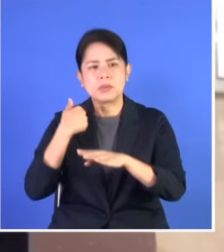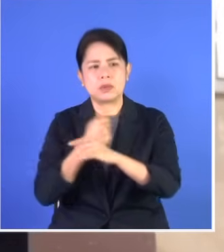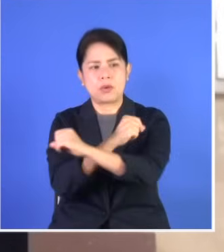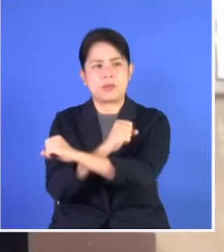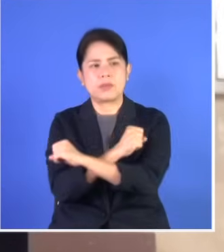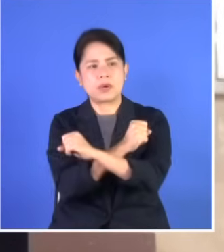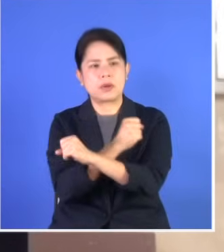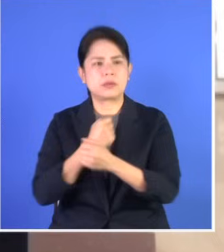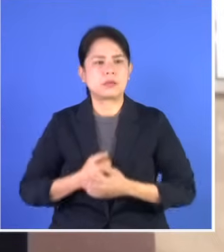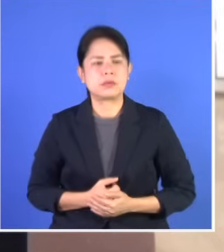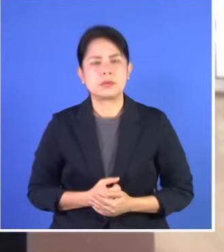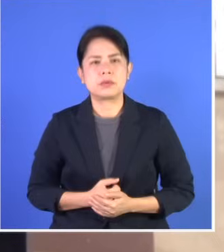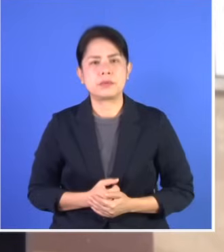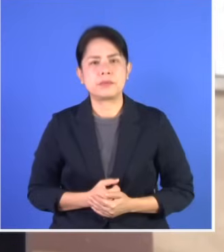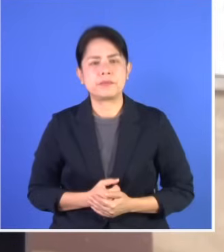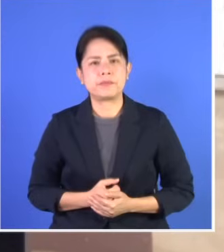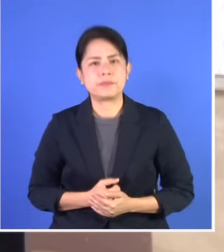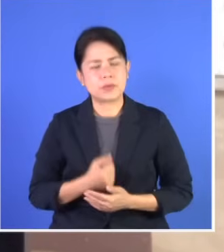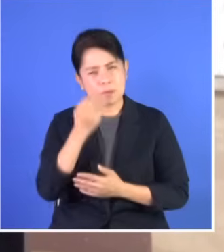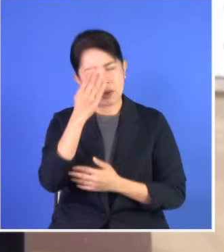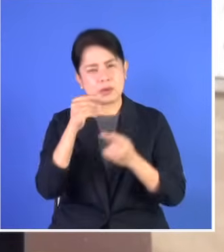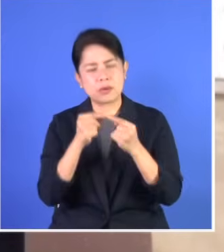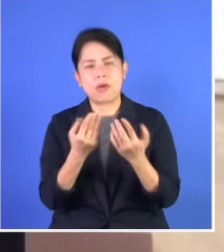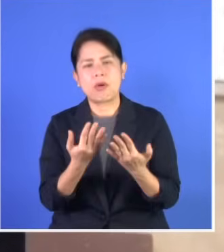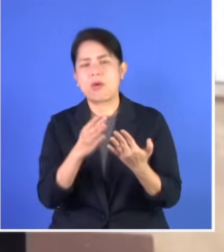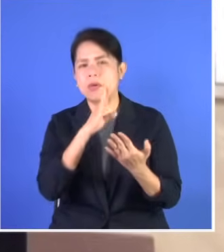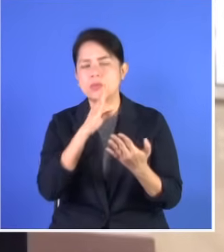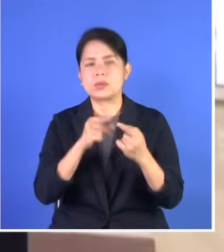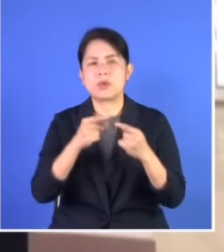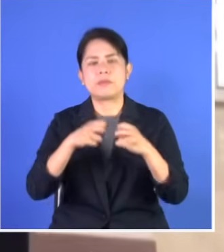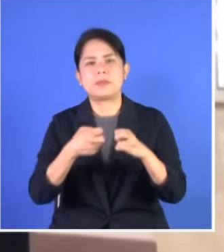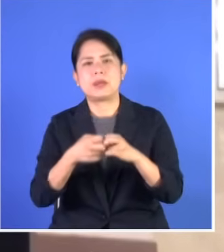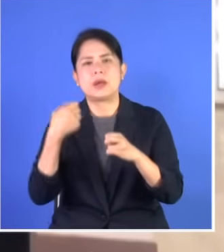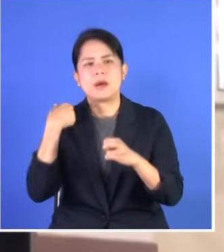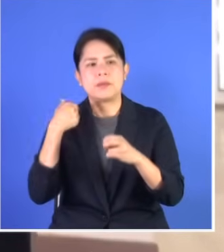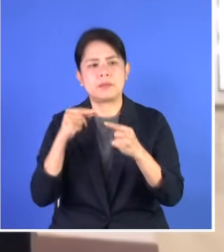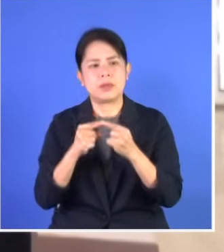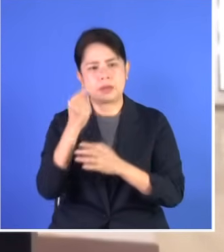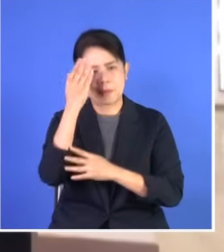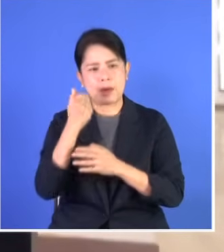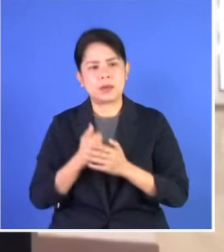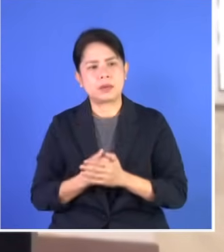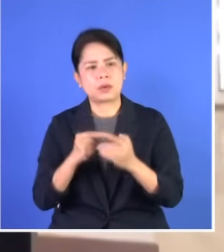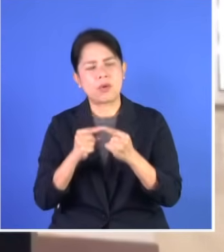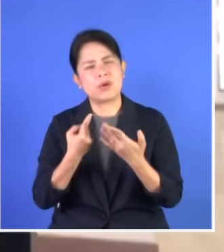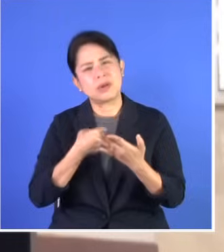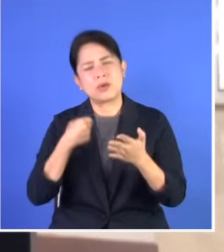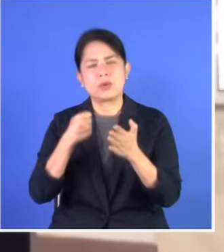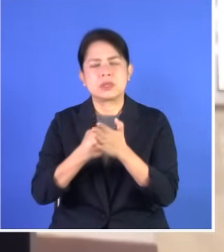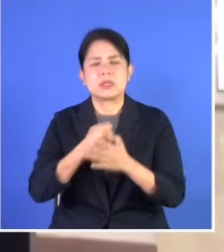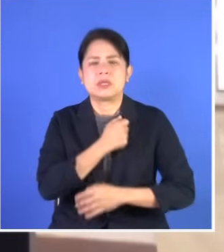ครับไม่ต้องรอให้มันเกิดเหตุที่มันไม่ดีก่อนแล้วค่อยมาเสียดายทีหลัง